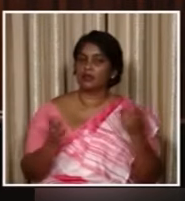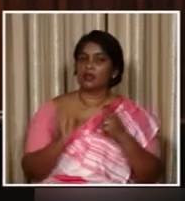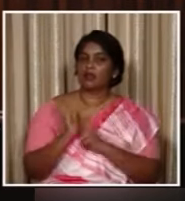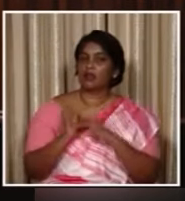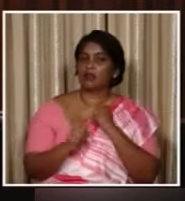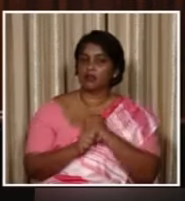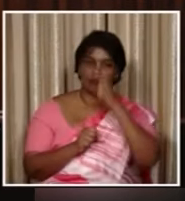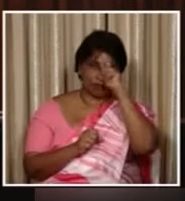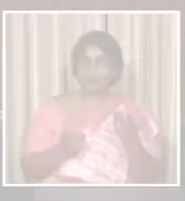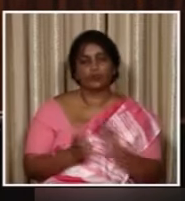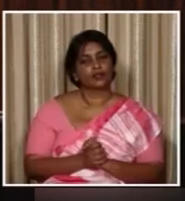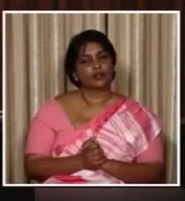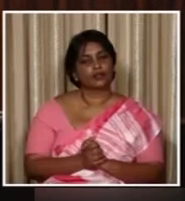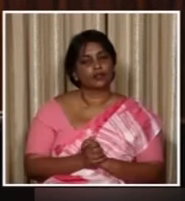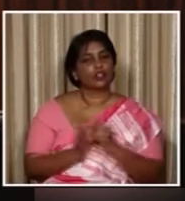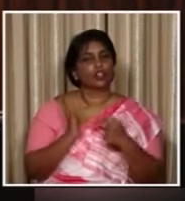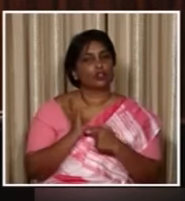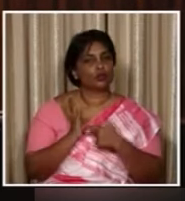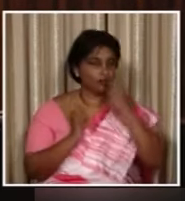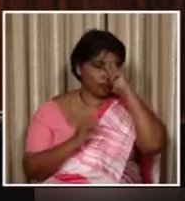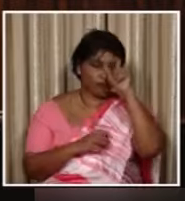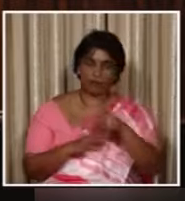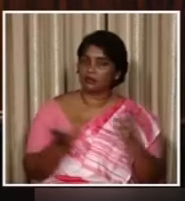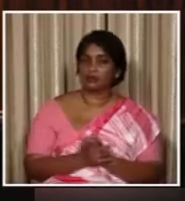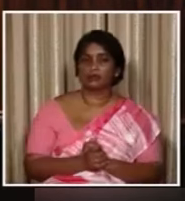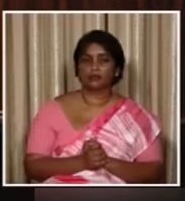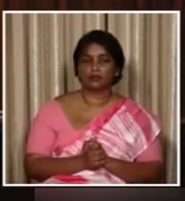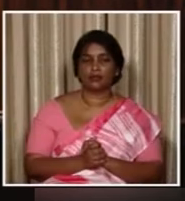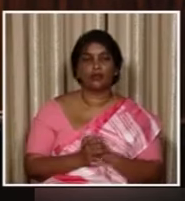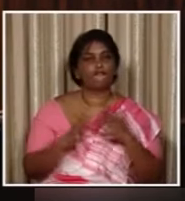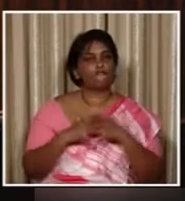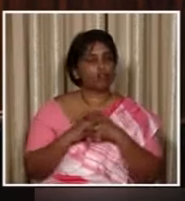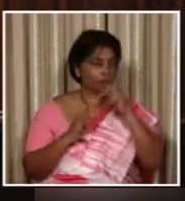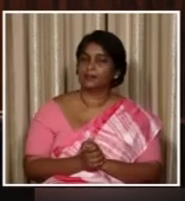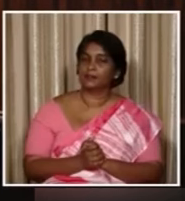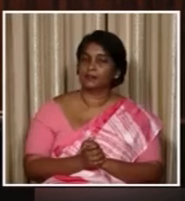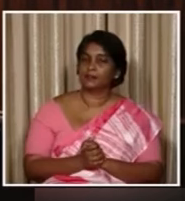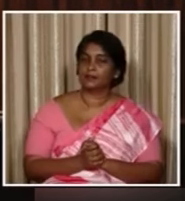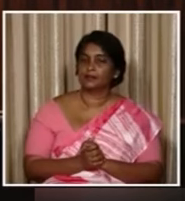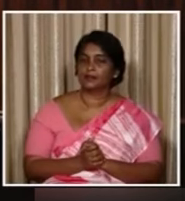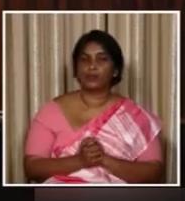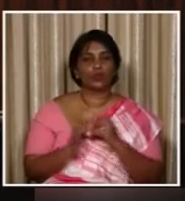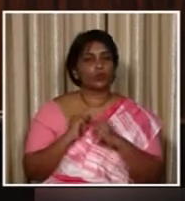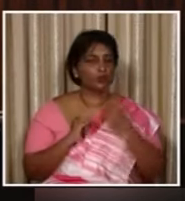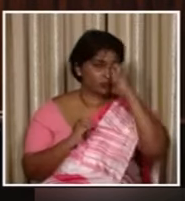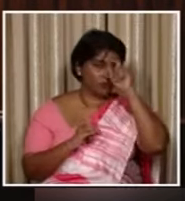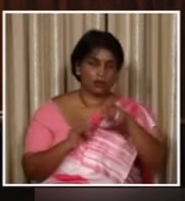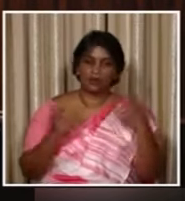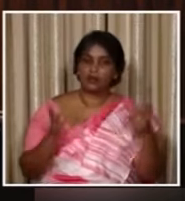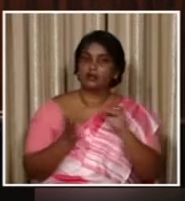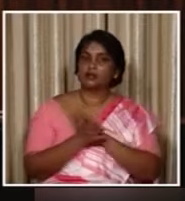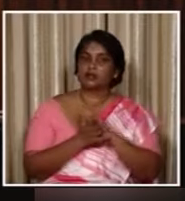නාලක ගොඩහේවා මැතිතුමා නැත තුෂාර ඉන්ද්‍රනිල අමරසේන මැතිතුමා නැත වේලු කුමාර් මැතිතුමා නැත උදේ කුමාර් මැතිතුමා නැත